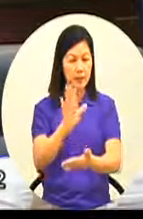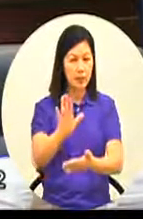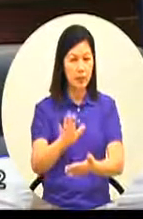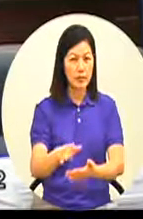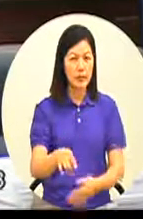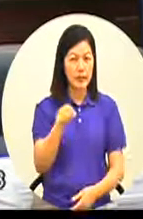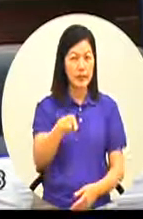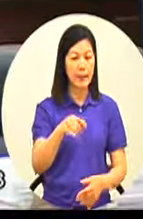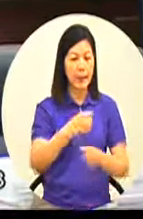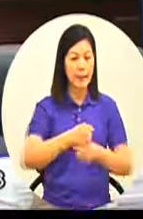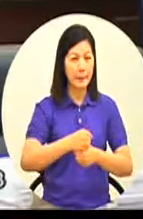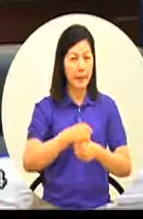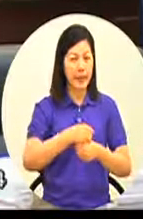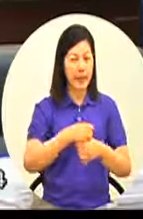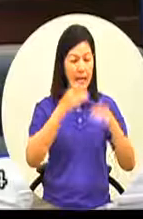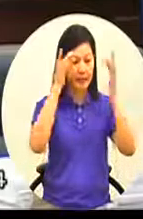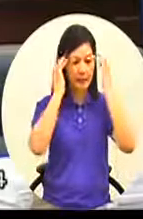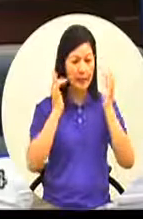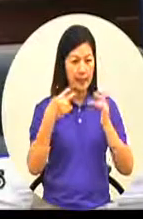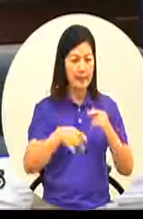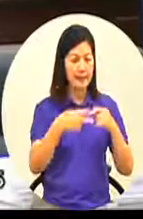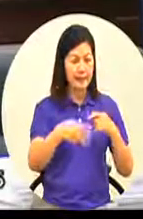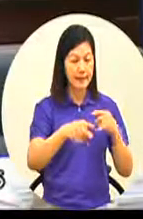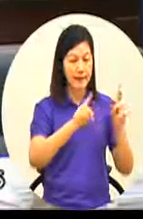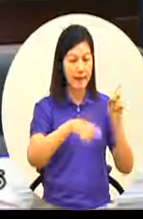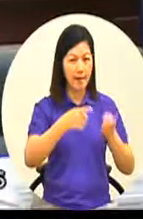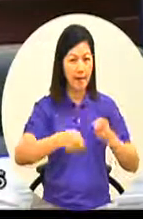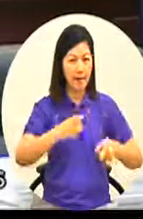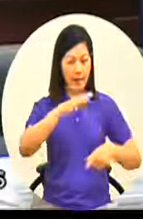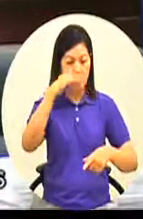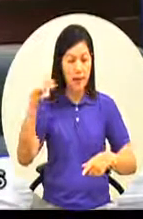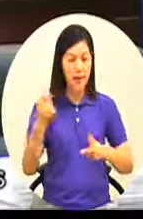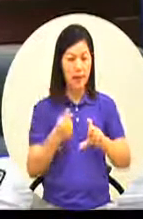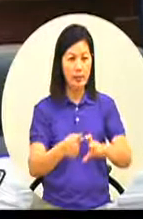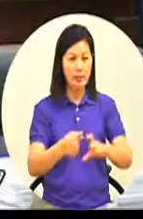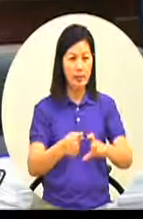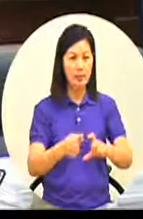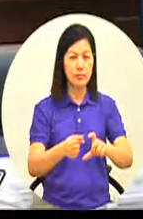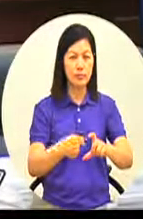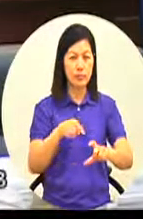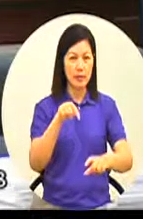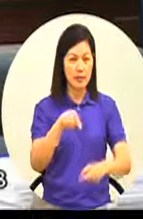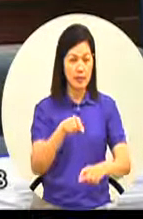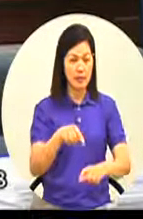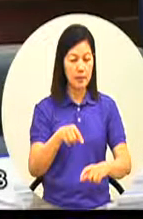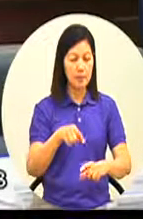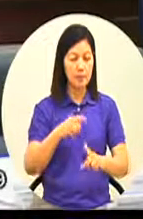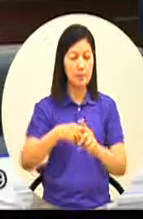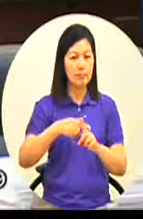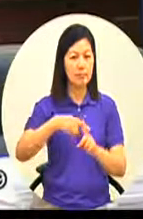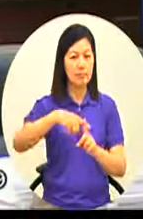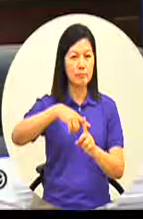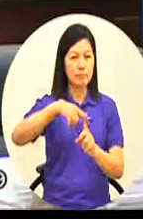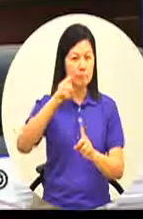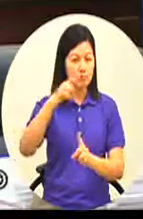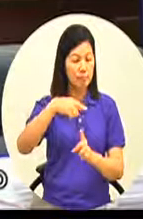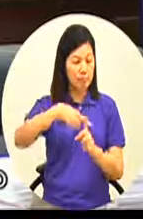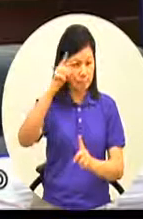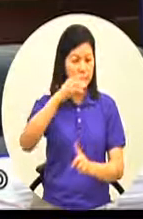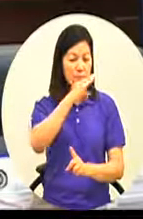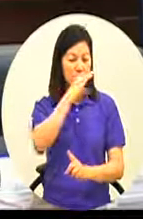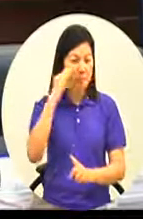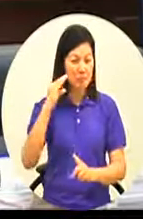夏，还有古山区。古山区当然就是一个比较高级住宅区的地方，那